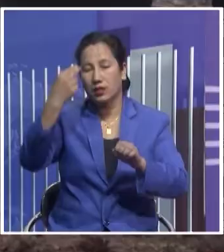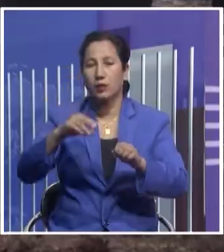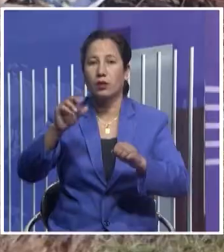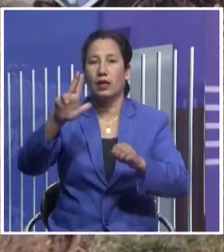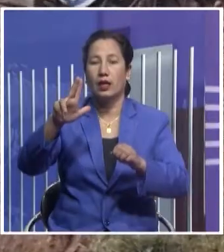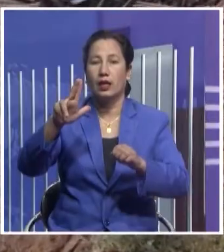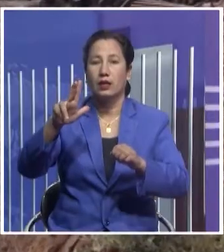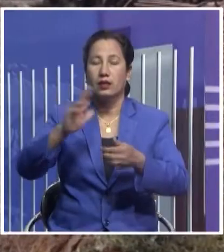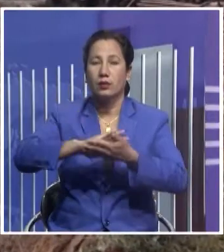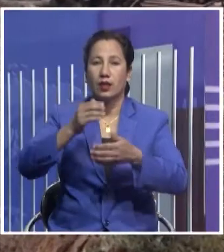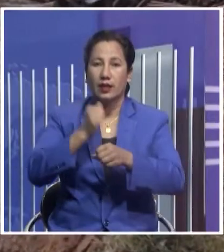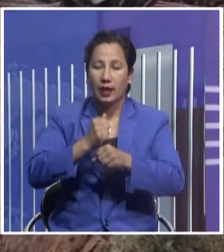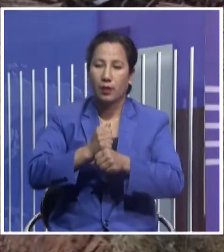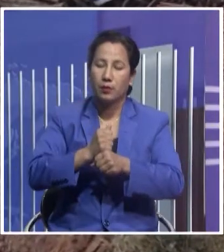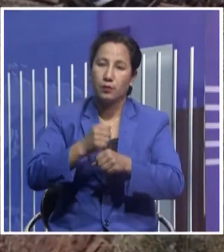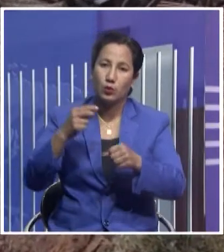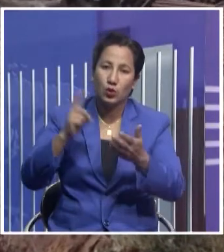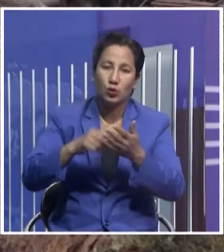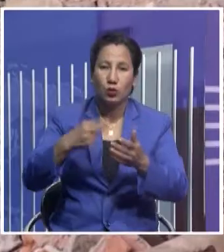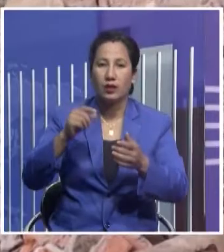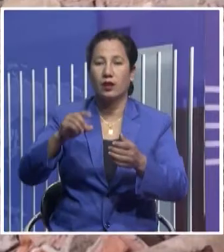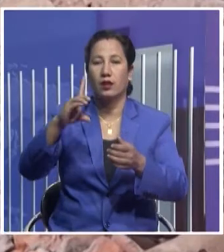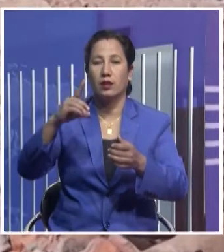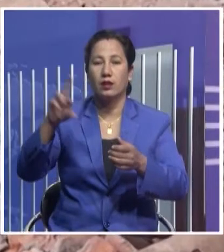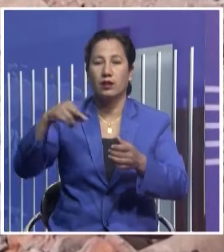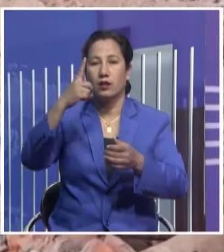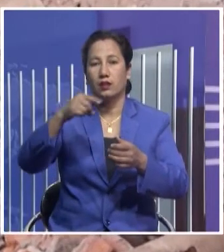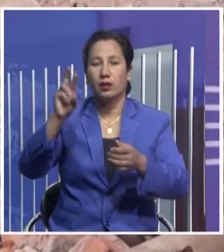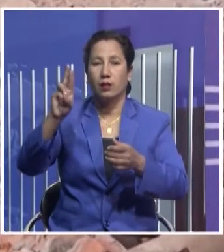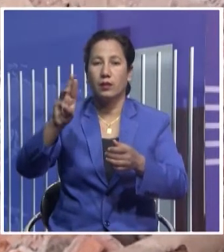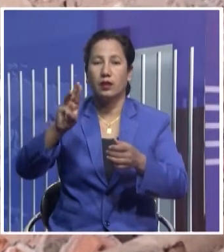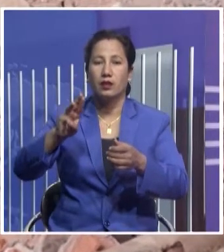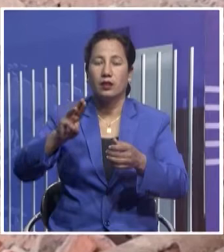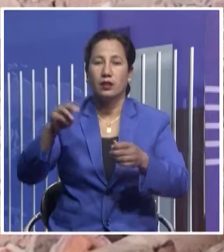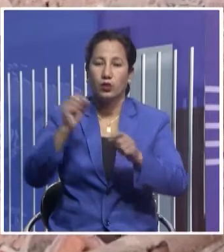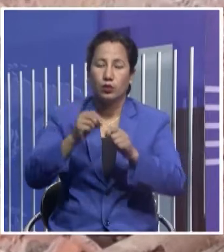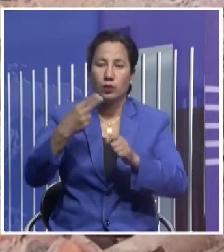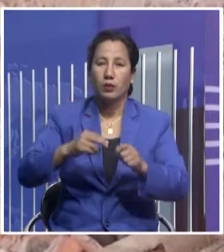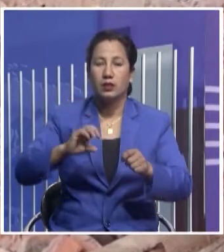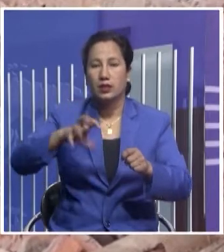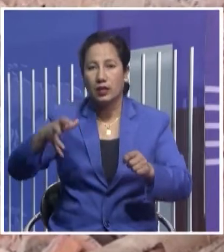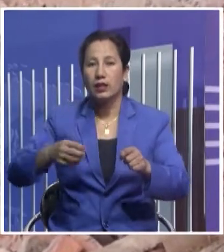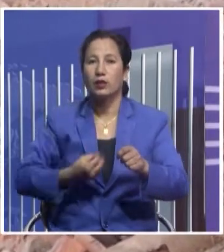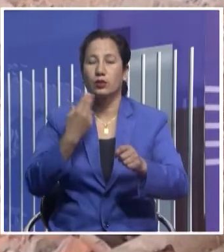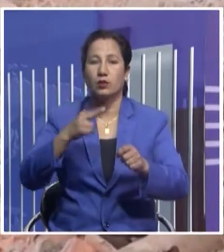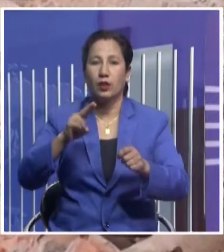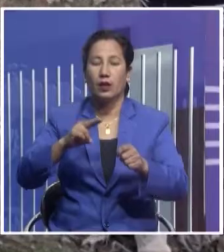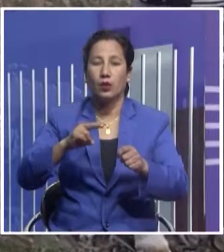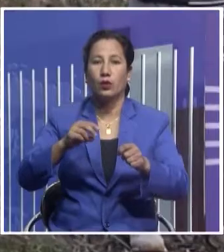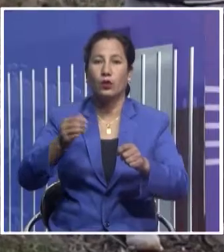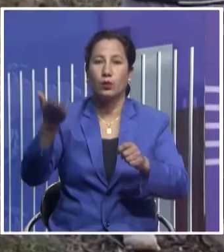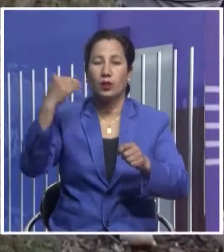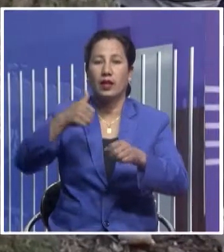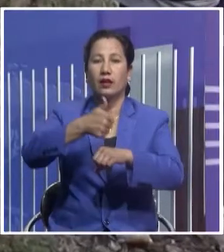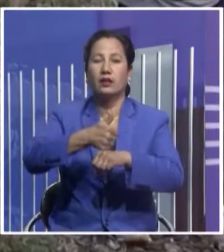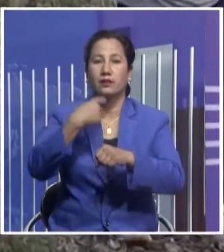लिन पाएन। अहिले प्रादेशिक ट्रमा सेन्टर निर्माणको काम सुरु भएपछि स्थानीयहरू उत्साहित भएको गढवा उद्योग वाणिज्य सङ्घका पूर्व अध्यक्ष